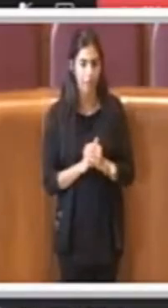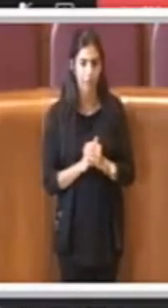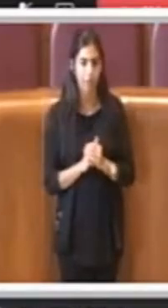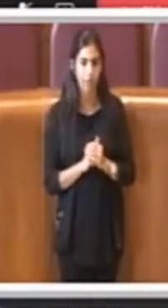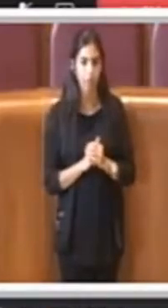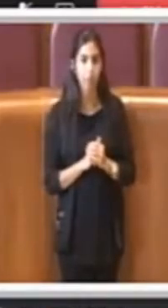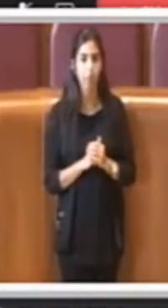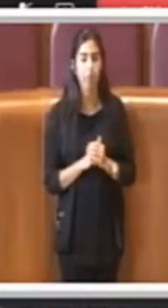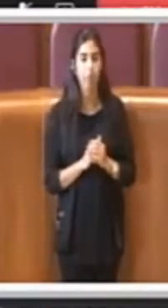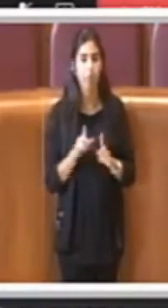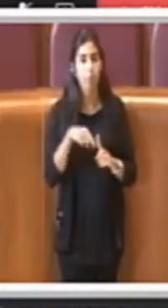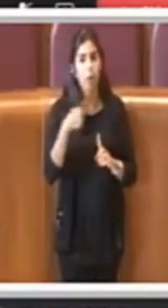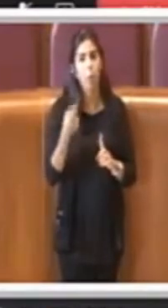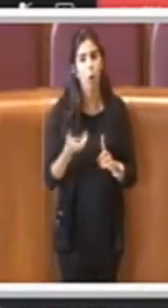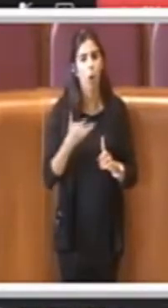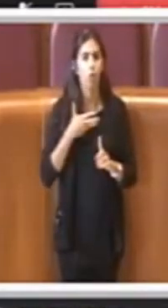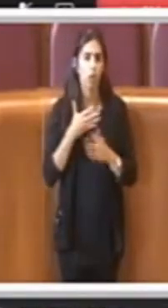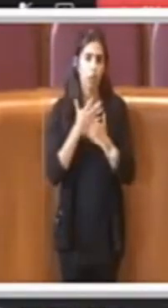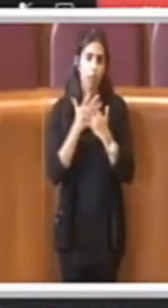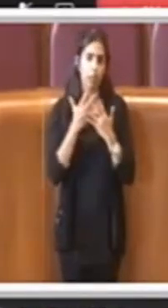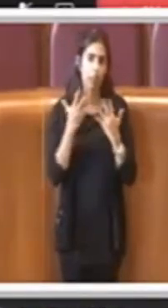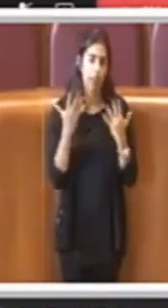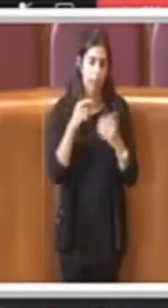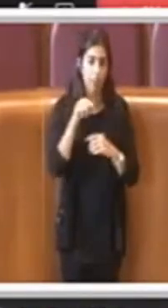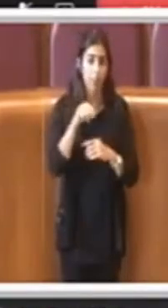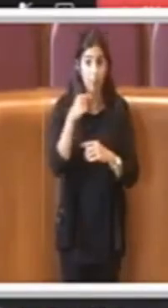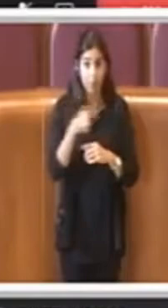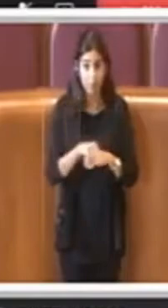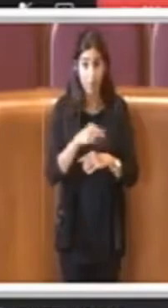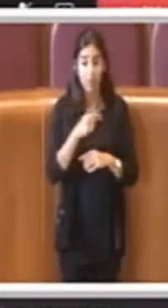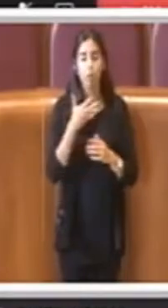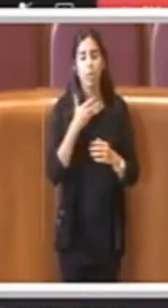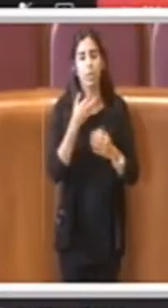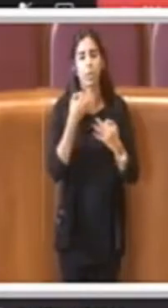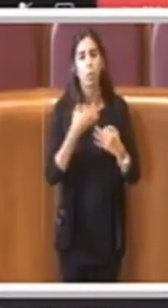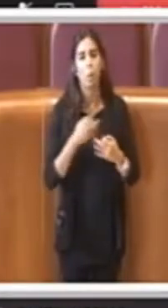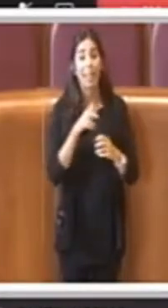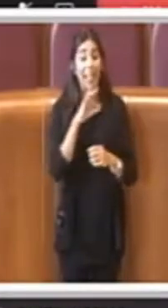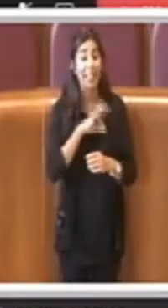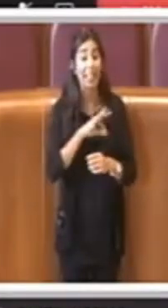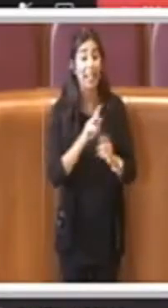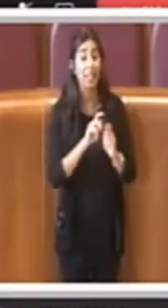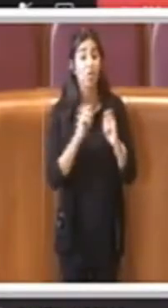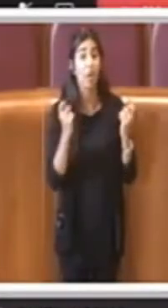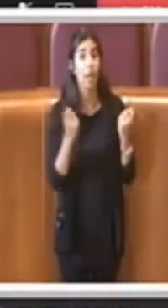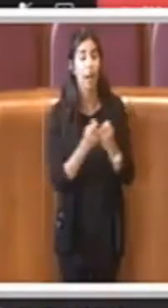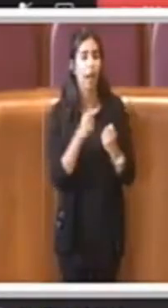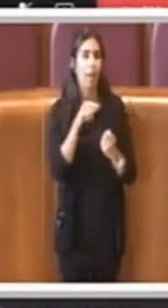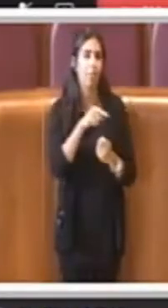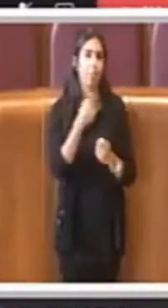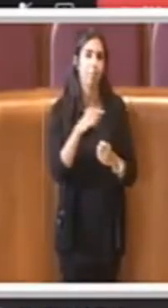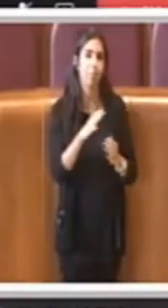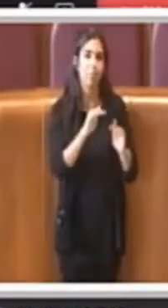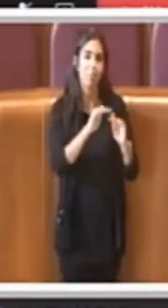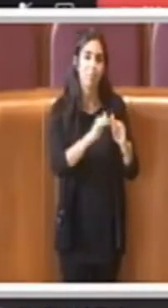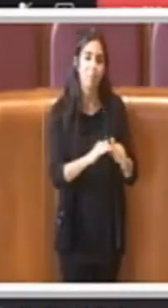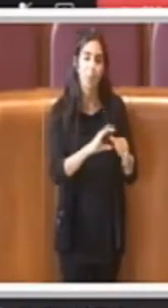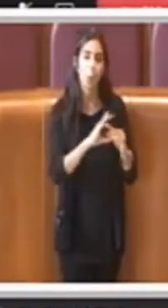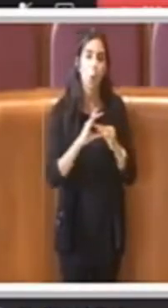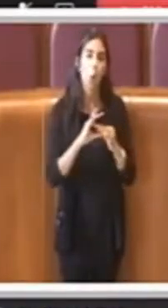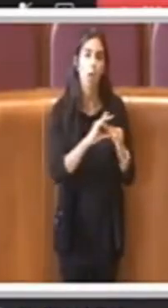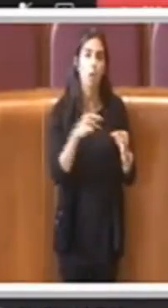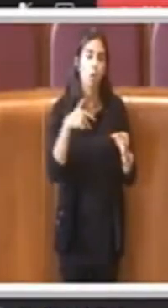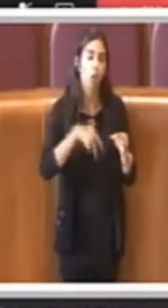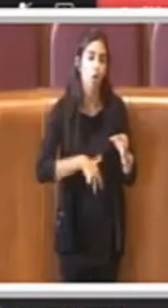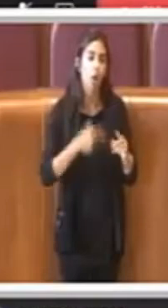un interesse sicuramente generale che è quello della salvaguardia della coesione sociale e di ridurre il